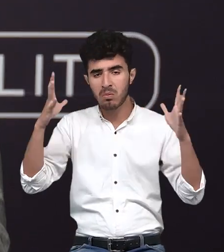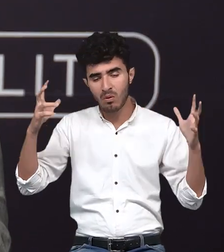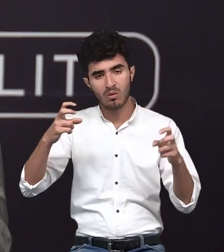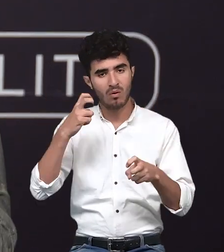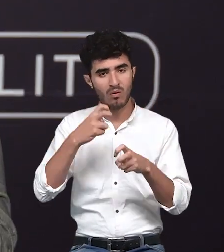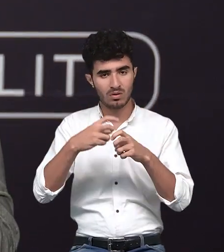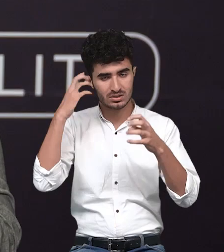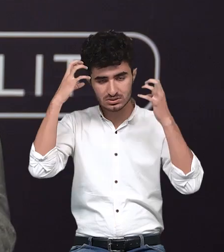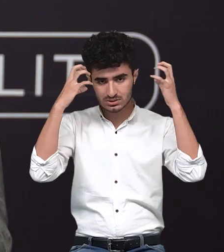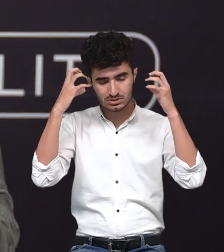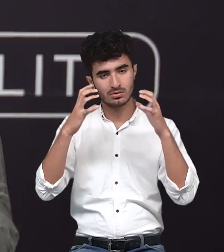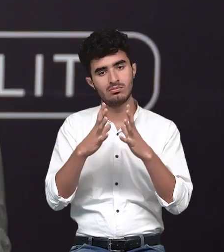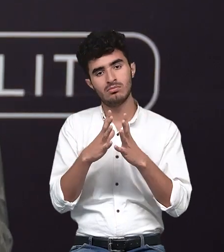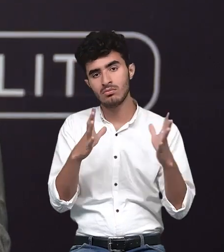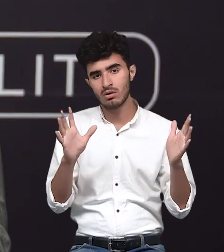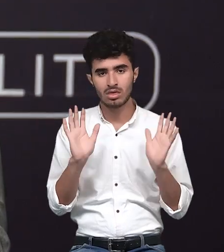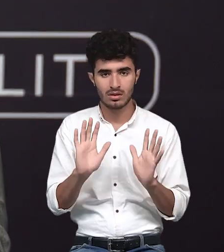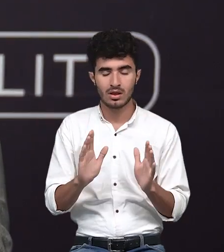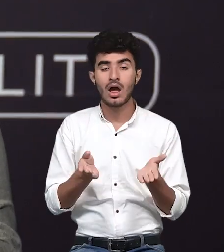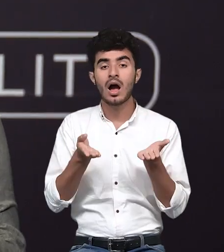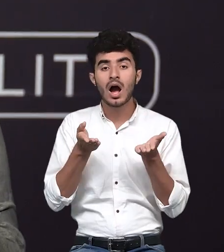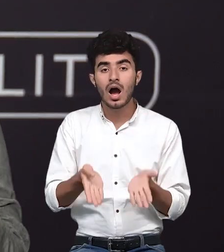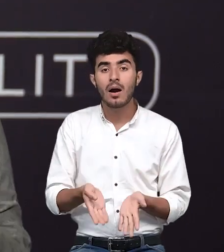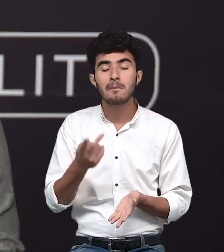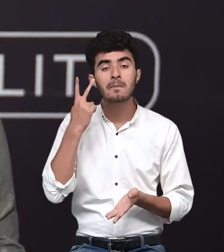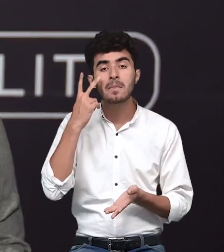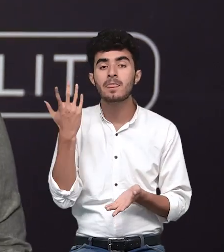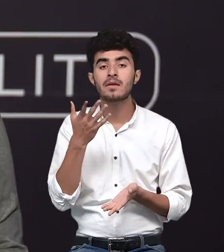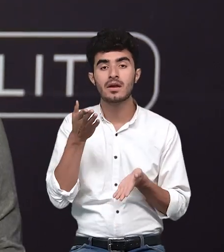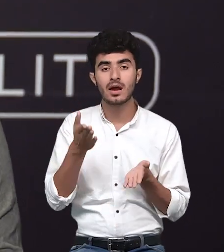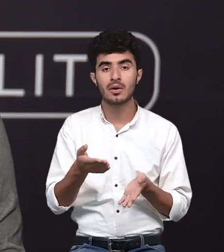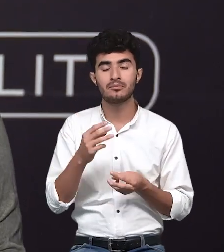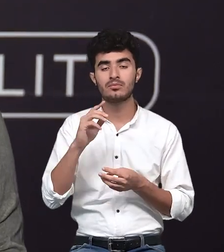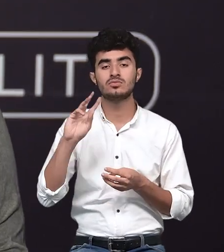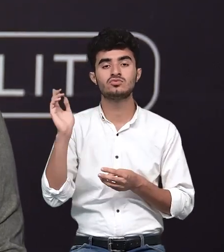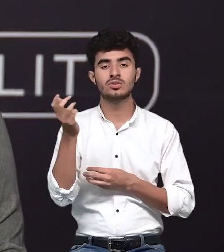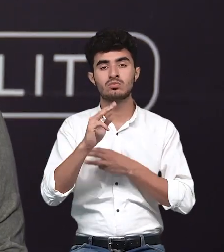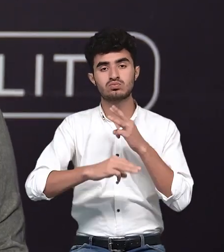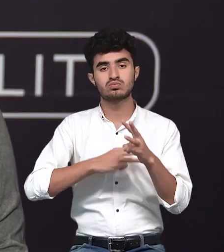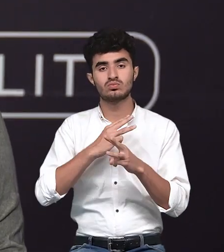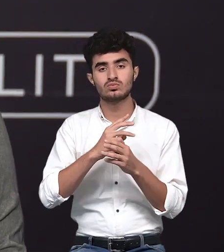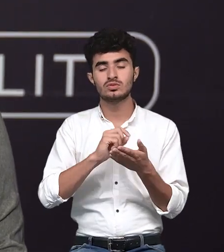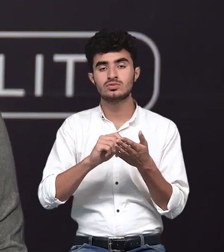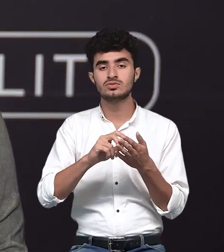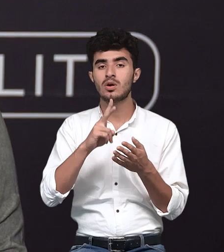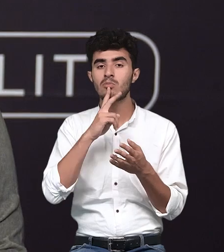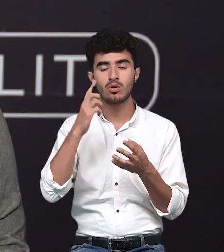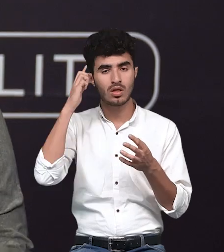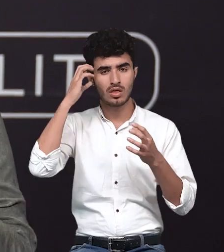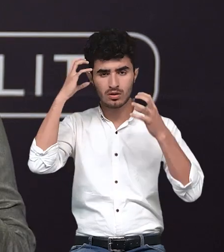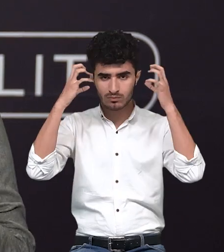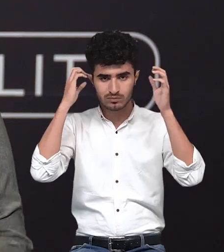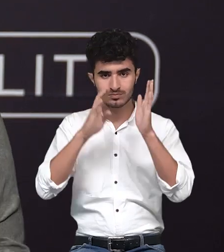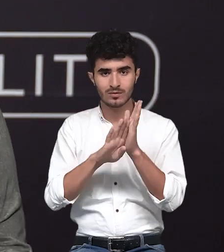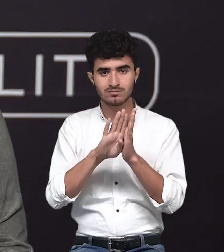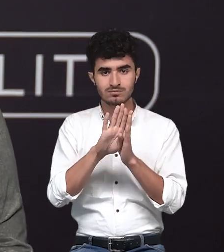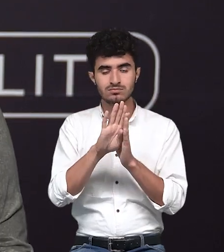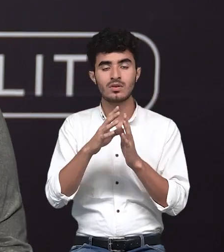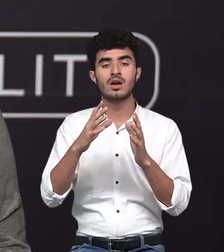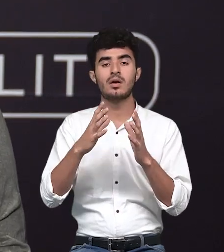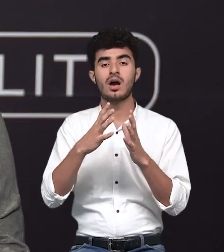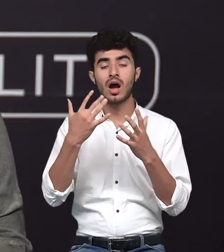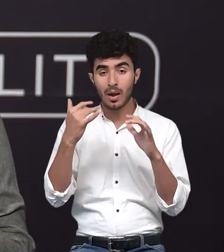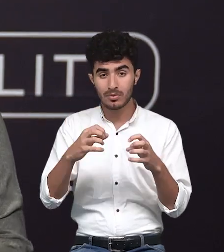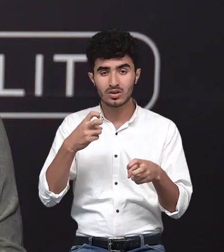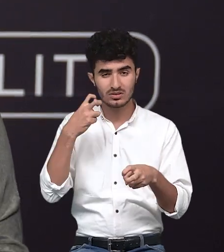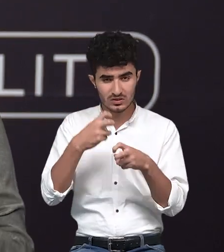डेवलपमेंट है वो इतनी कॉम्प्रोमाइज़ हो जाती है कि उसमें हार्ट अटैक भी ज़्यादा होते हैं इन बच्चों को जब ये बड़े हो जाते हैं, डायबिटीज़ भी ज़्यादा